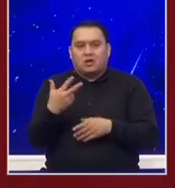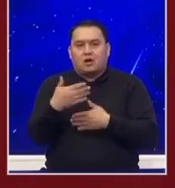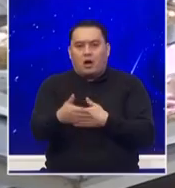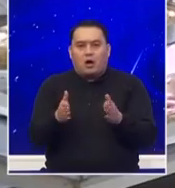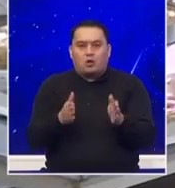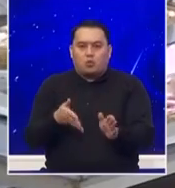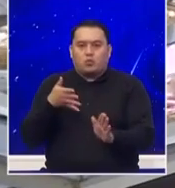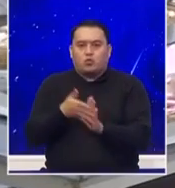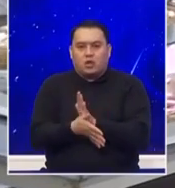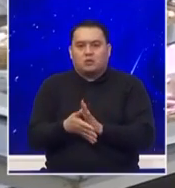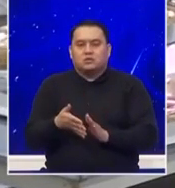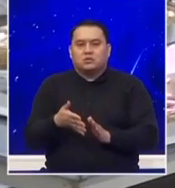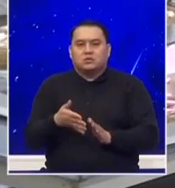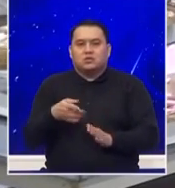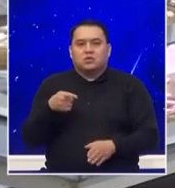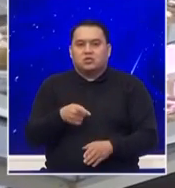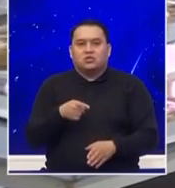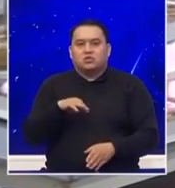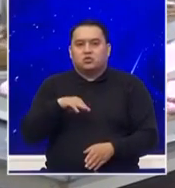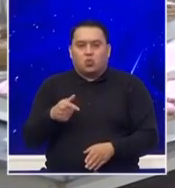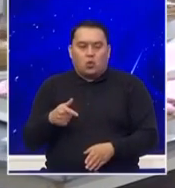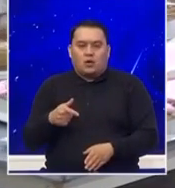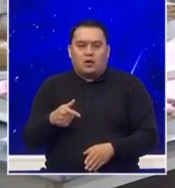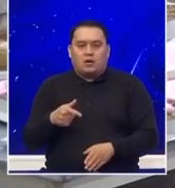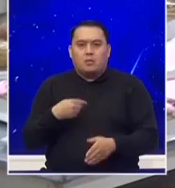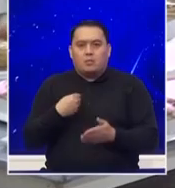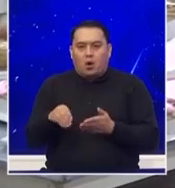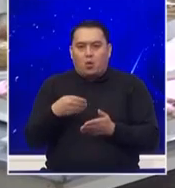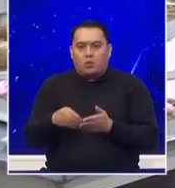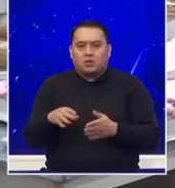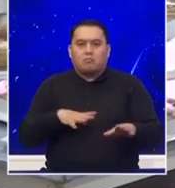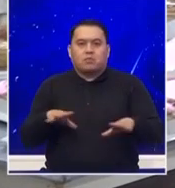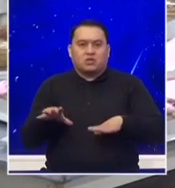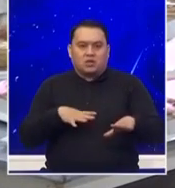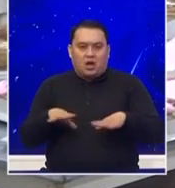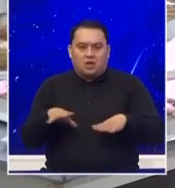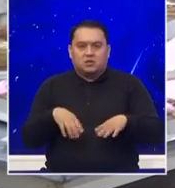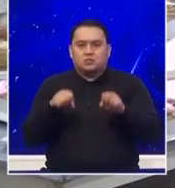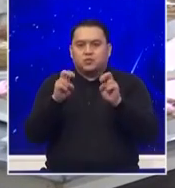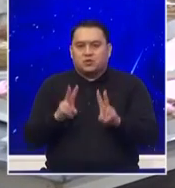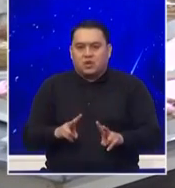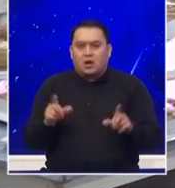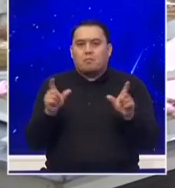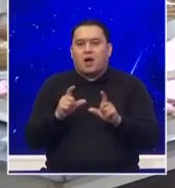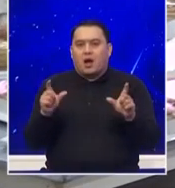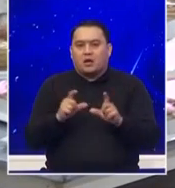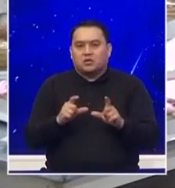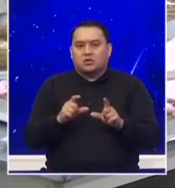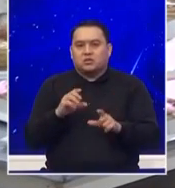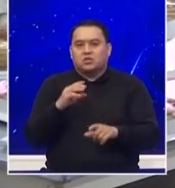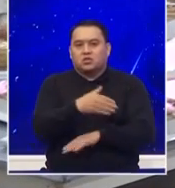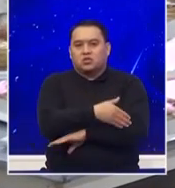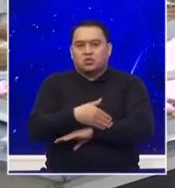у нас уходит яйца, это 1000 штук яиц. Покупаем на базаре, вот в специализированном магазине по